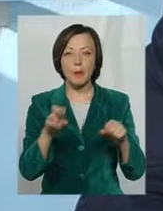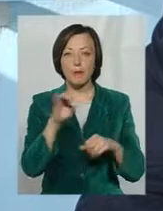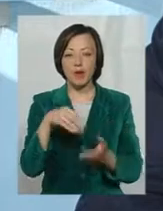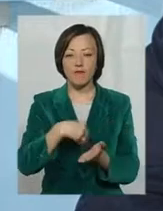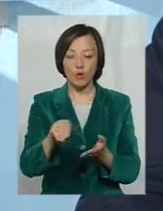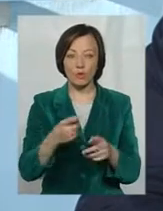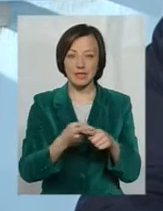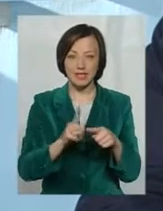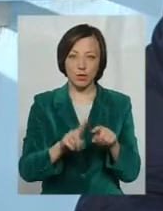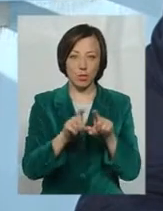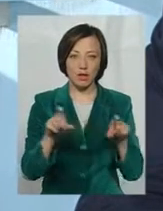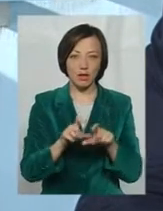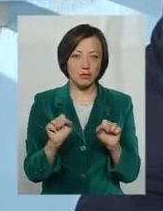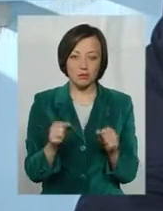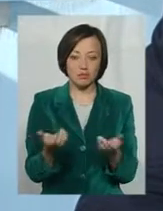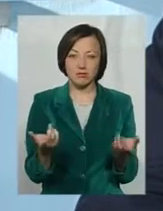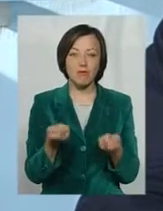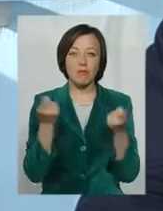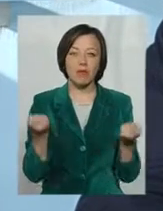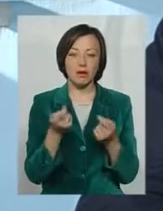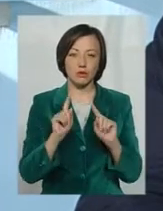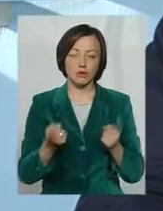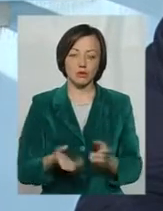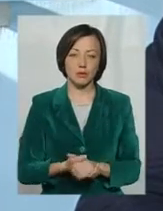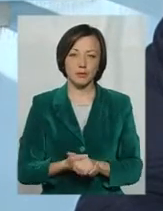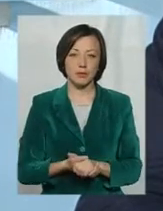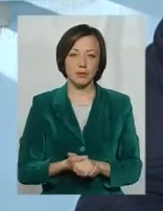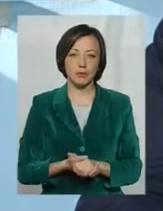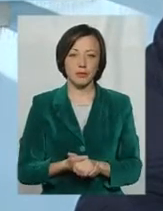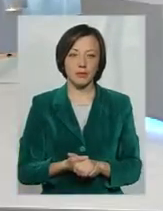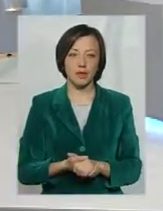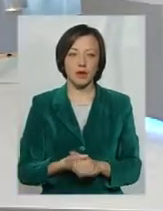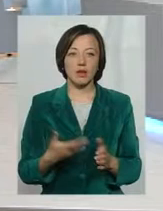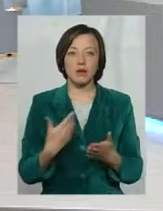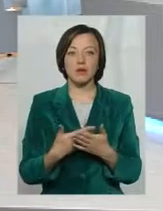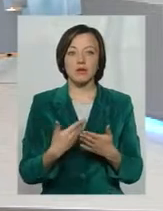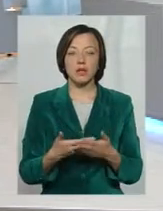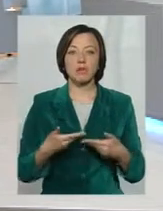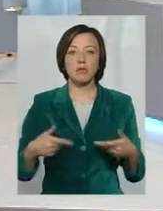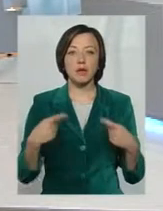викупити подібні об'єкти, можна перерахувати на пальцях однієї руки. Наприклад, ми продавали